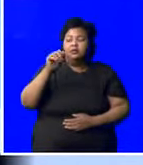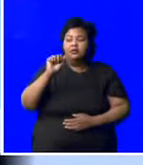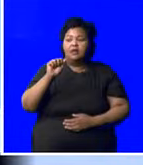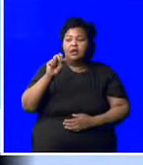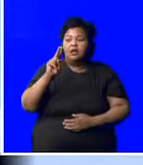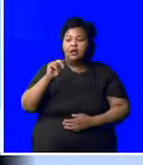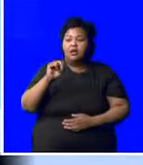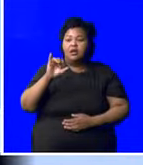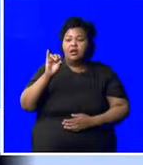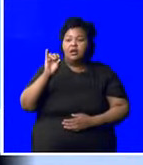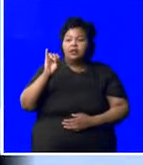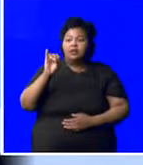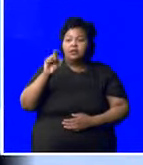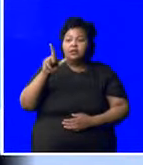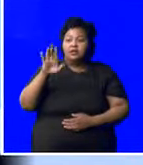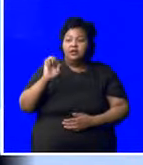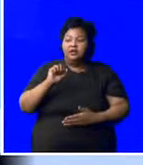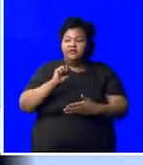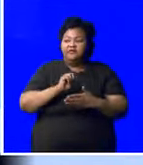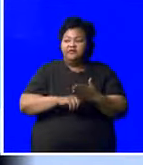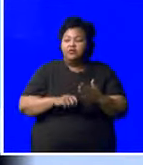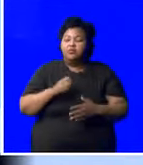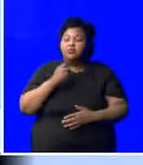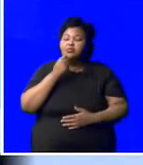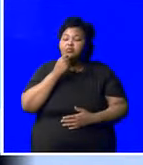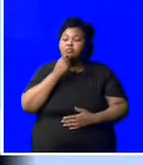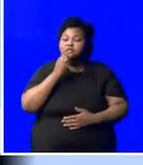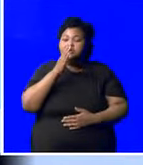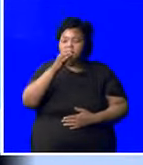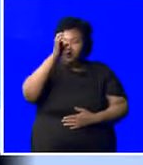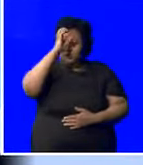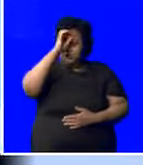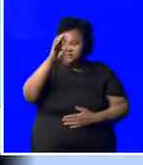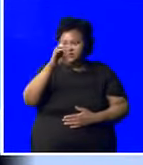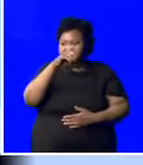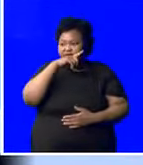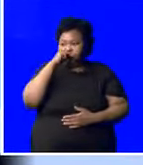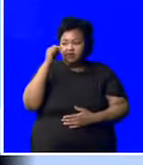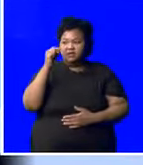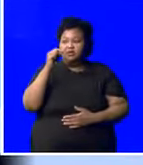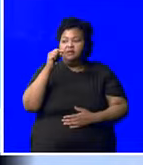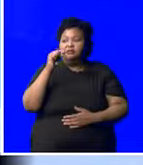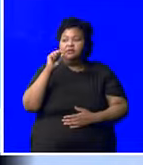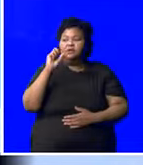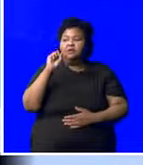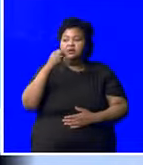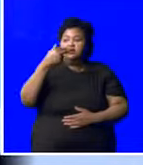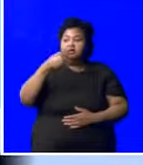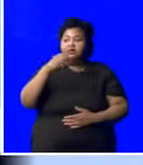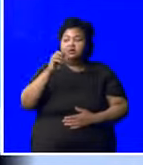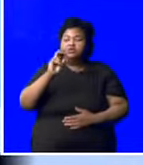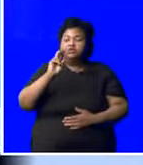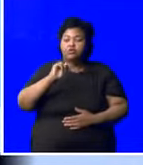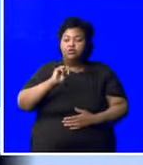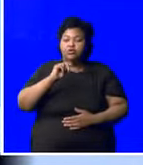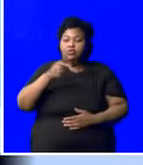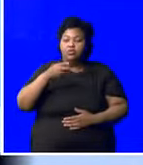Ngisuka emotshane. Shifu wami ngubabe Sipho Shongwe.